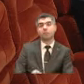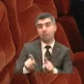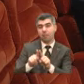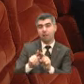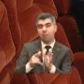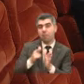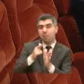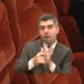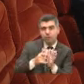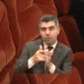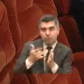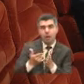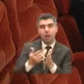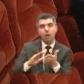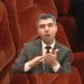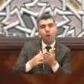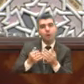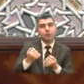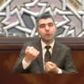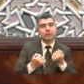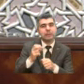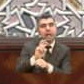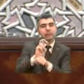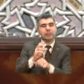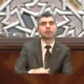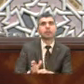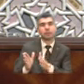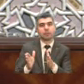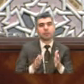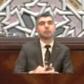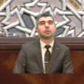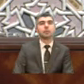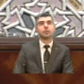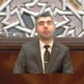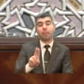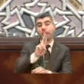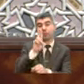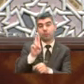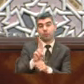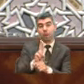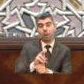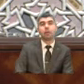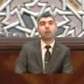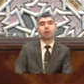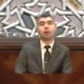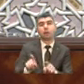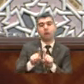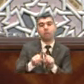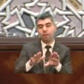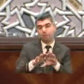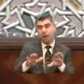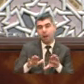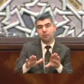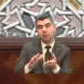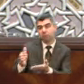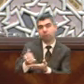استعمال النقل المزدوج. شكرا السيد الرئيس. شكرا السيد الوزير. سؤال موالي عن معايير نزع ملكيه ببعض مناطق المملكه للسيدات